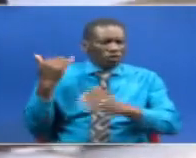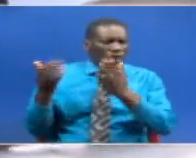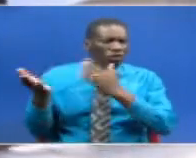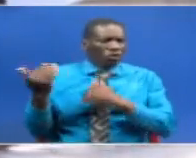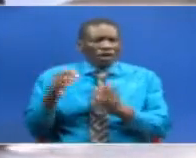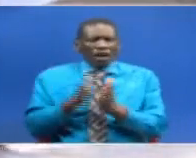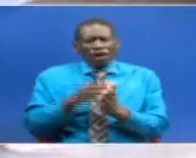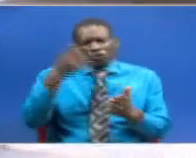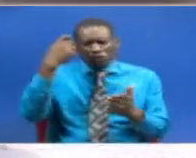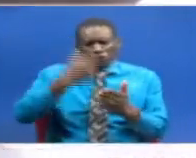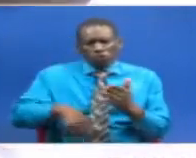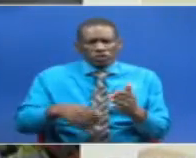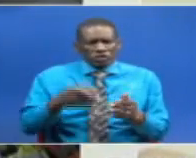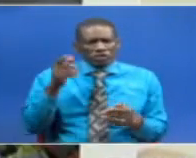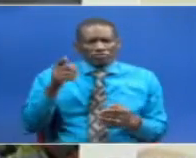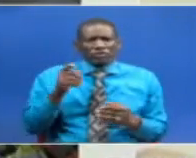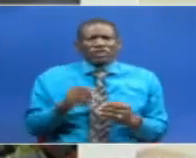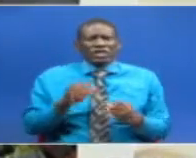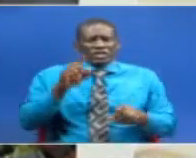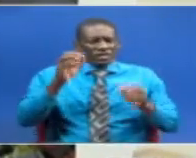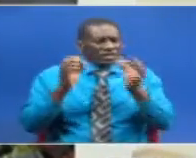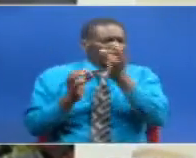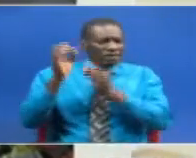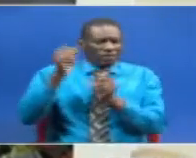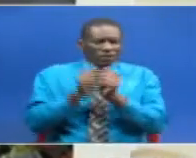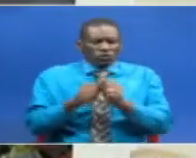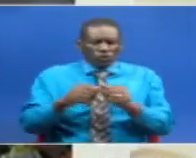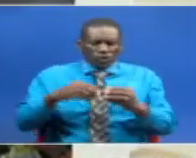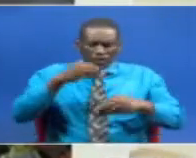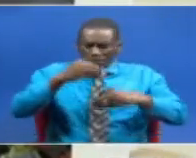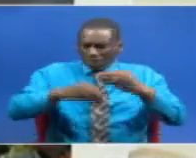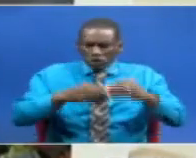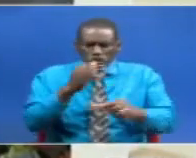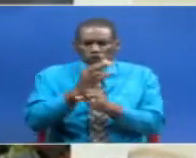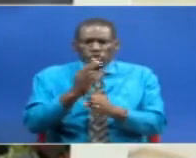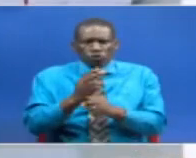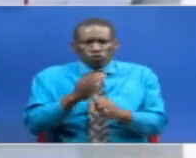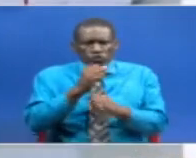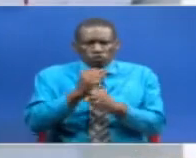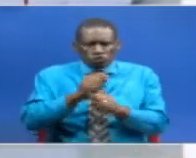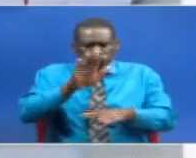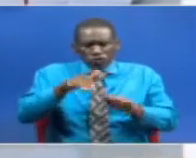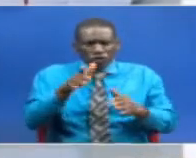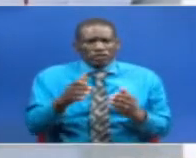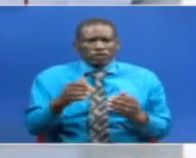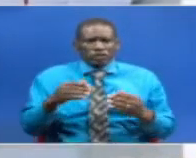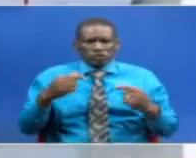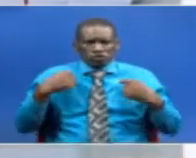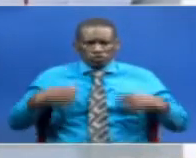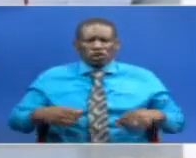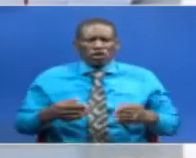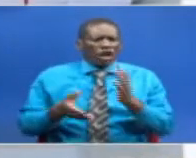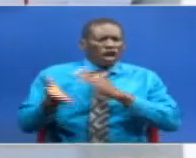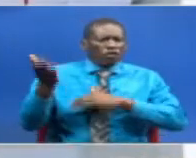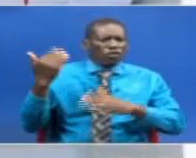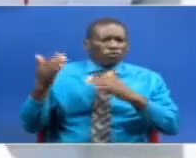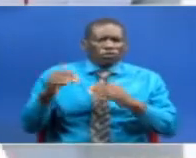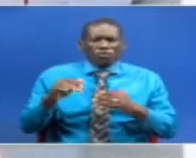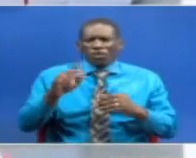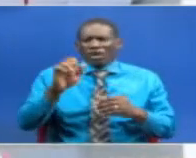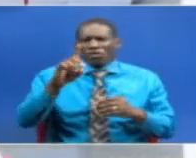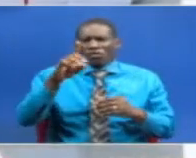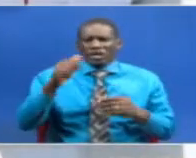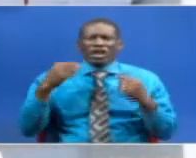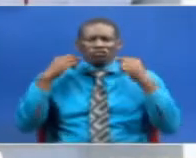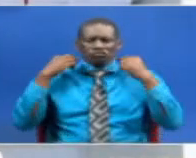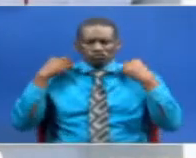bei yake siku zote inalingana na kitambara kinachotumika kuunda suti hiyo. Sana kaunda ya kitambo ilikuwa na kola, ungekuta